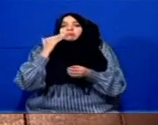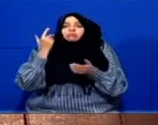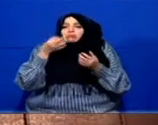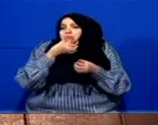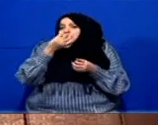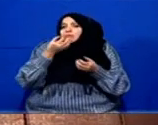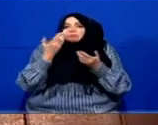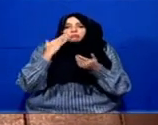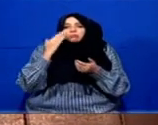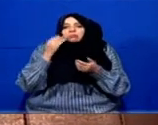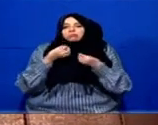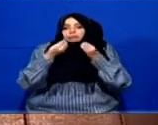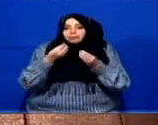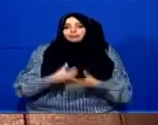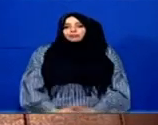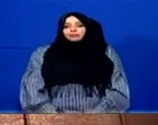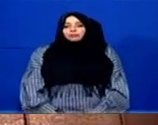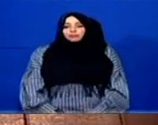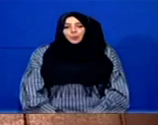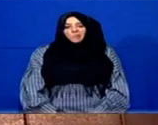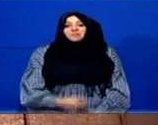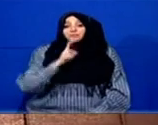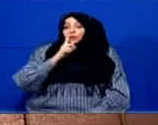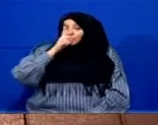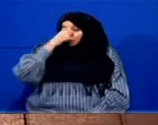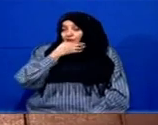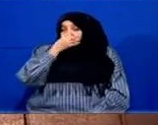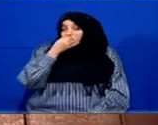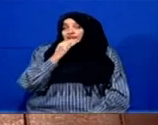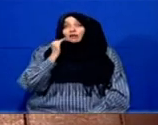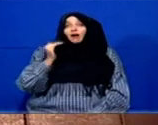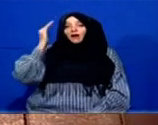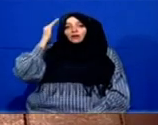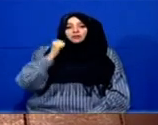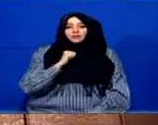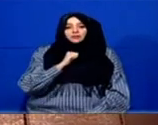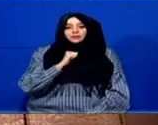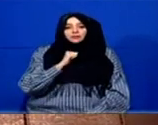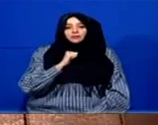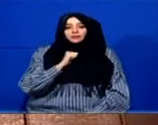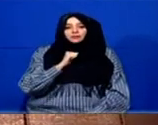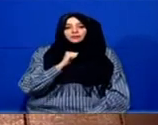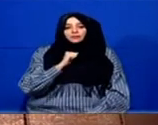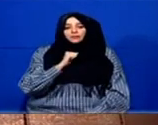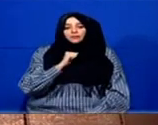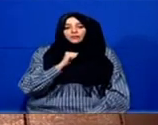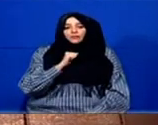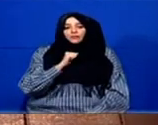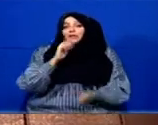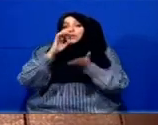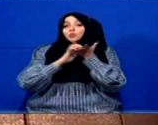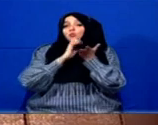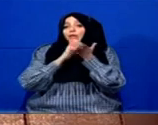يعني امثله على ذلك قال الله طاع الله تعالى قال الله تعالى في